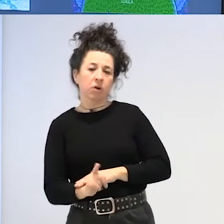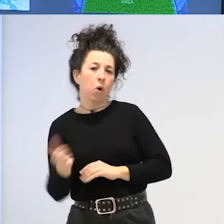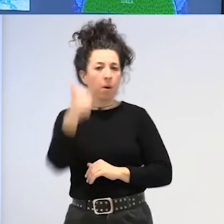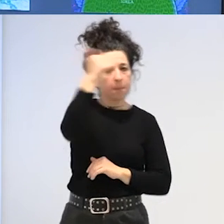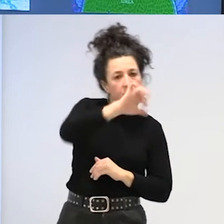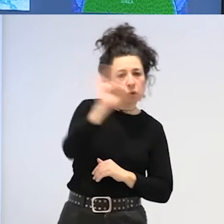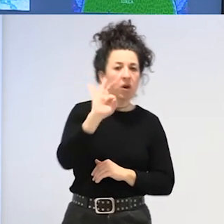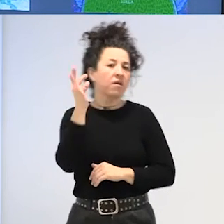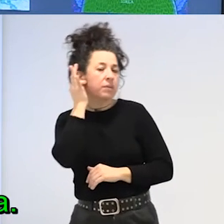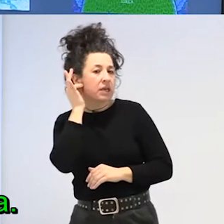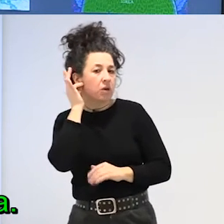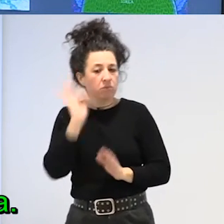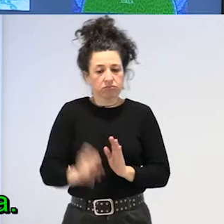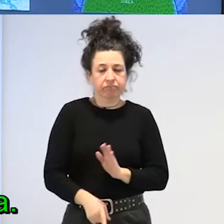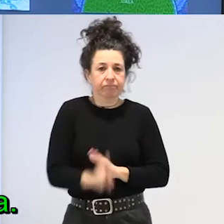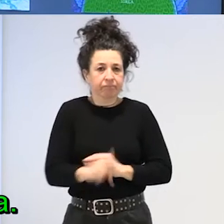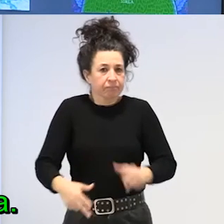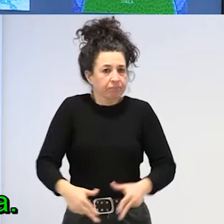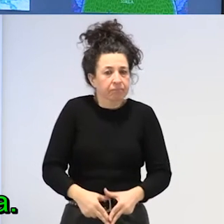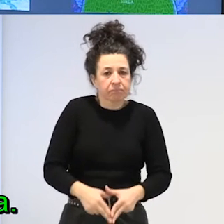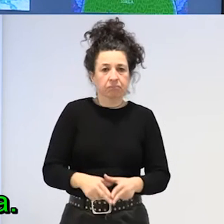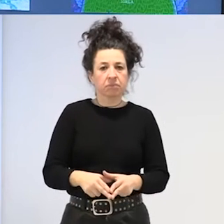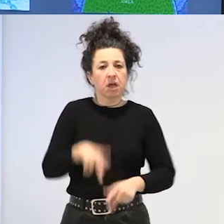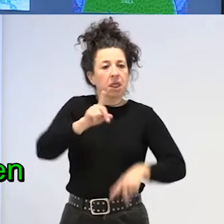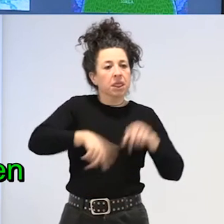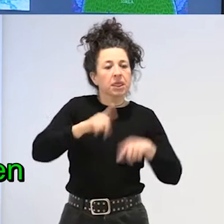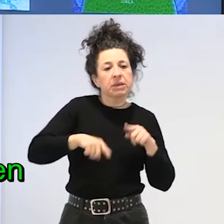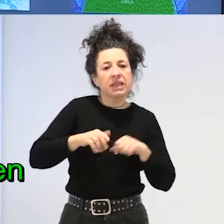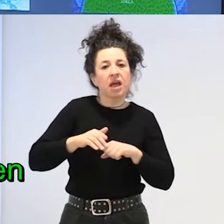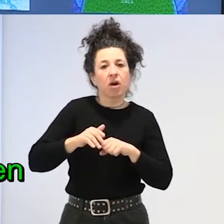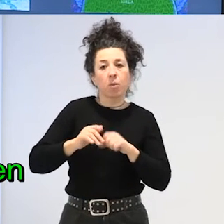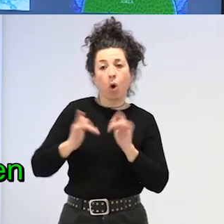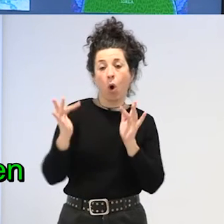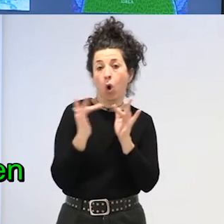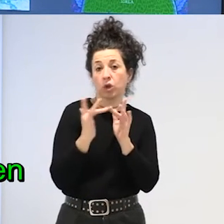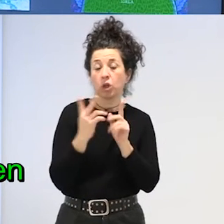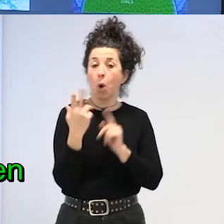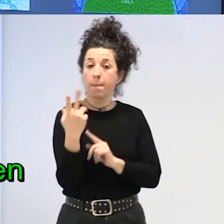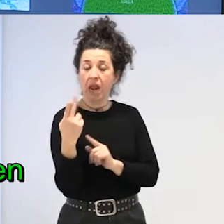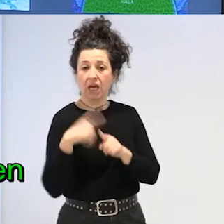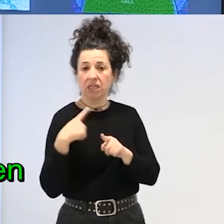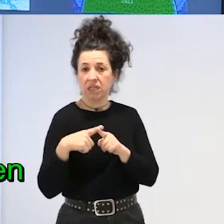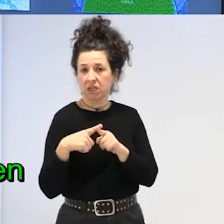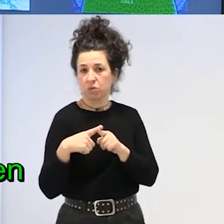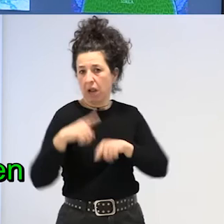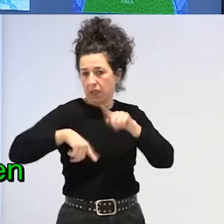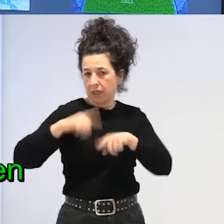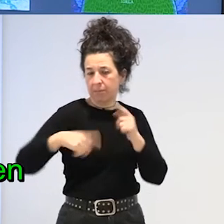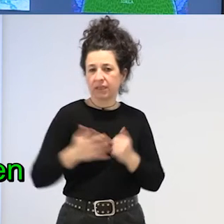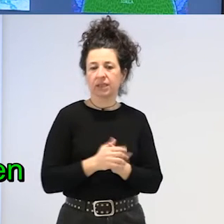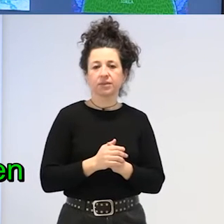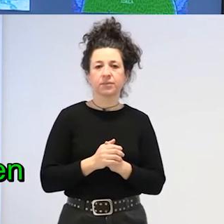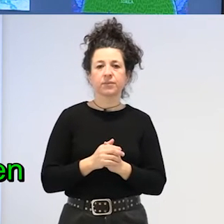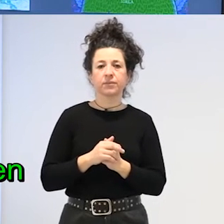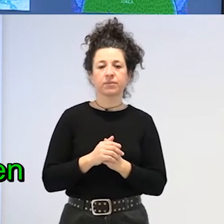edo femenino, beraien sexu lagunen arabera. Leguinek gero aitortuko zuen, ba, ez